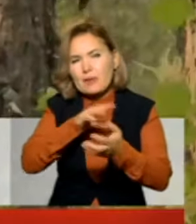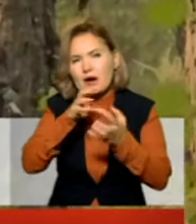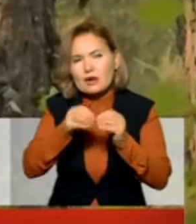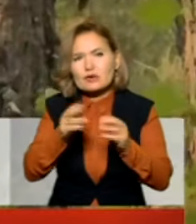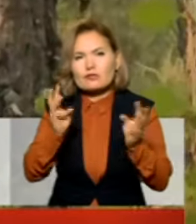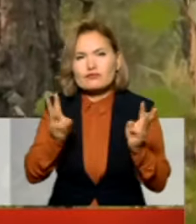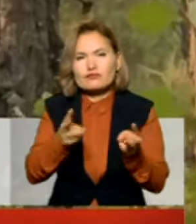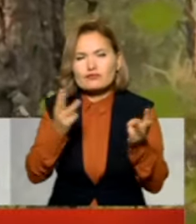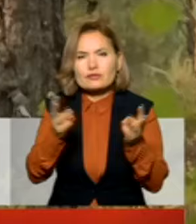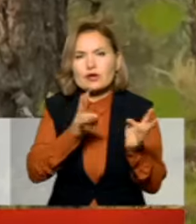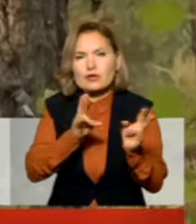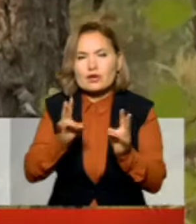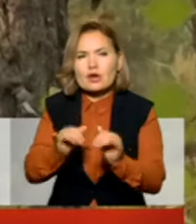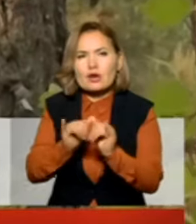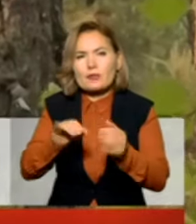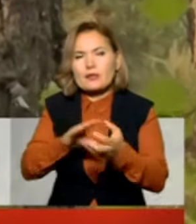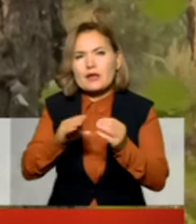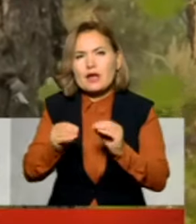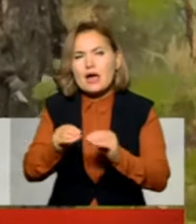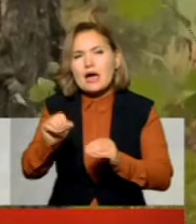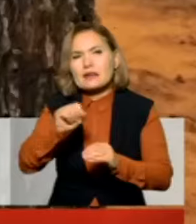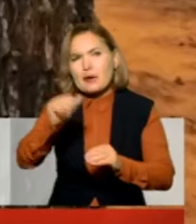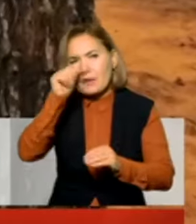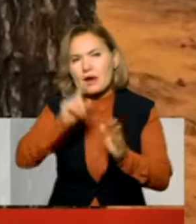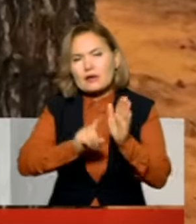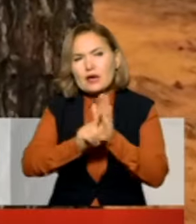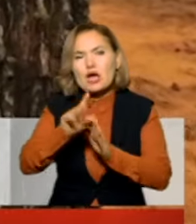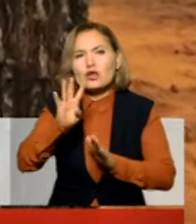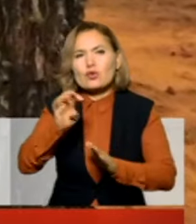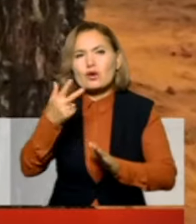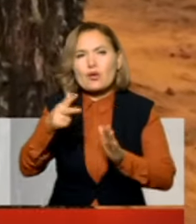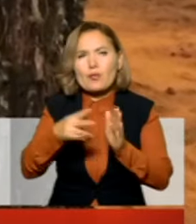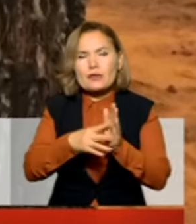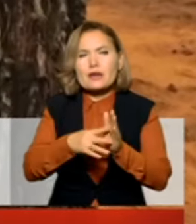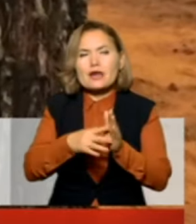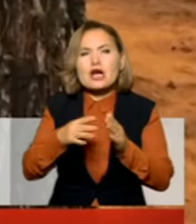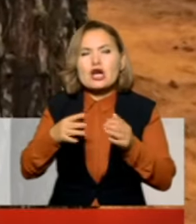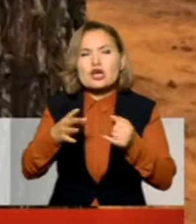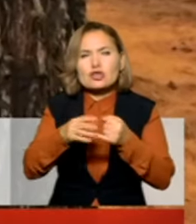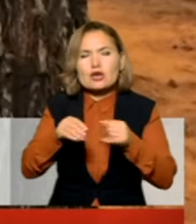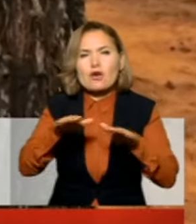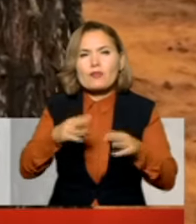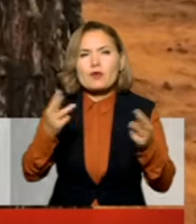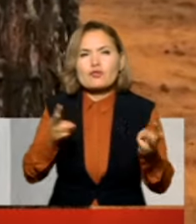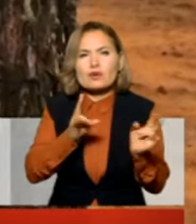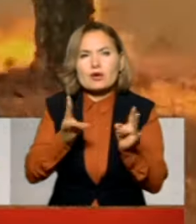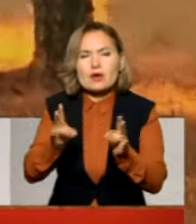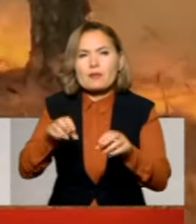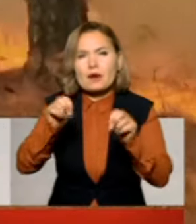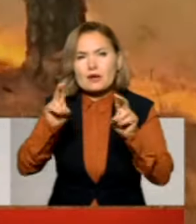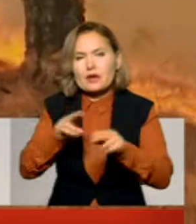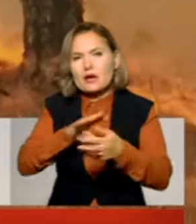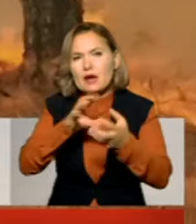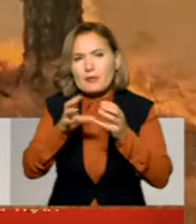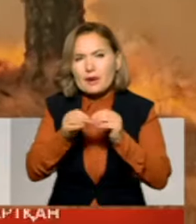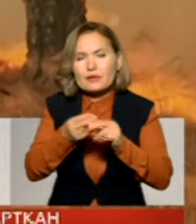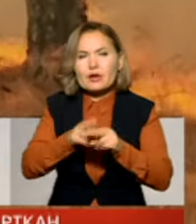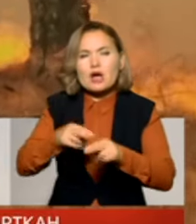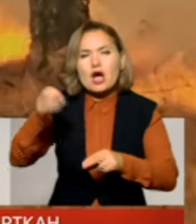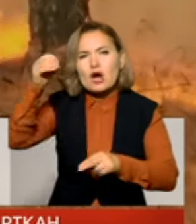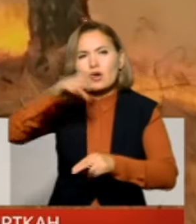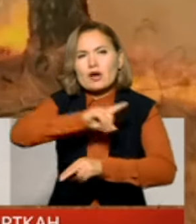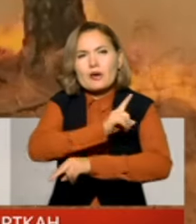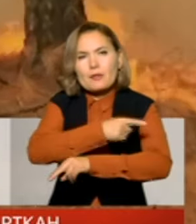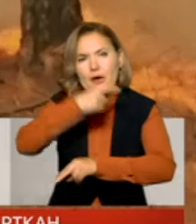өрті тіркеліпті. Осы тамыз айының басынан бері 439 жерде орман өртінген. Мамандар мұның бір себебі күннің